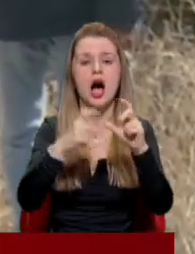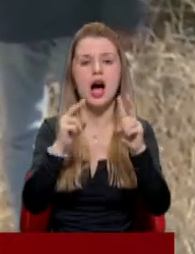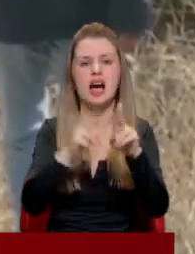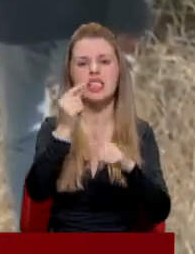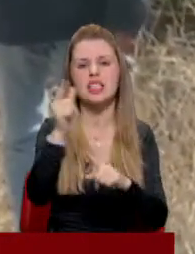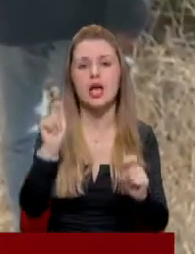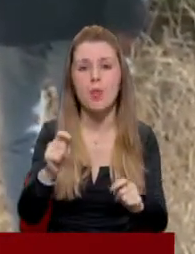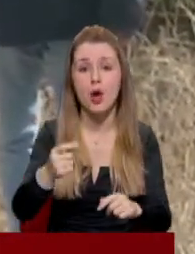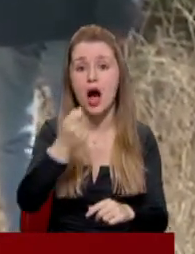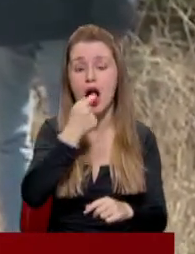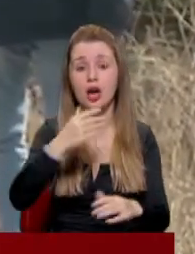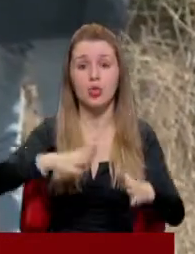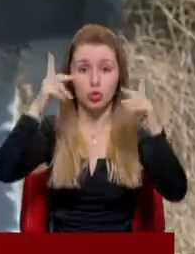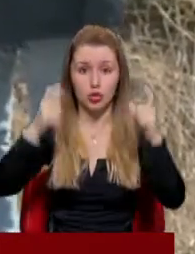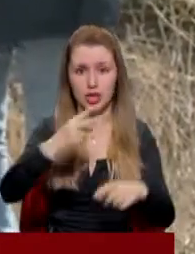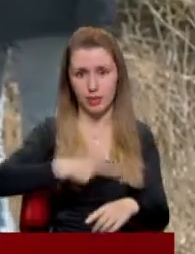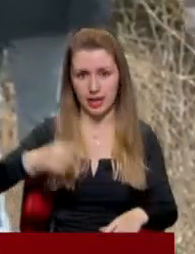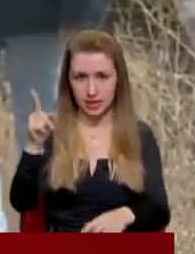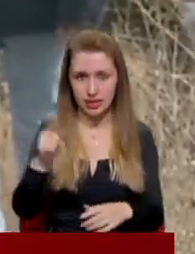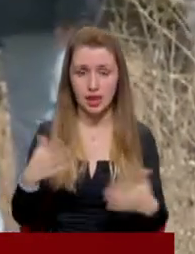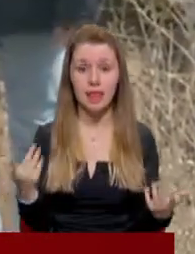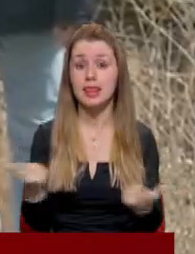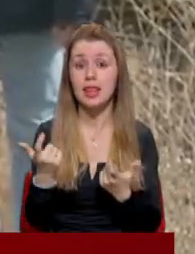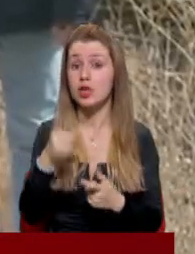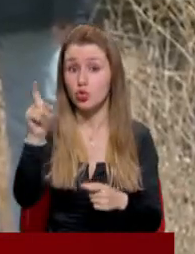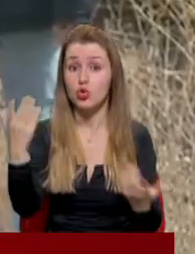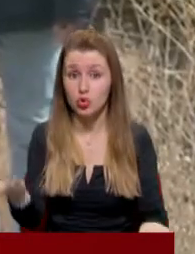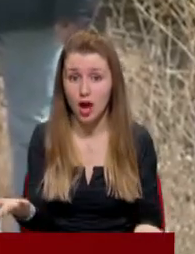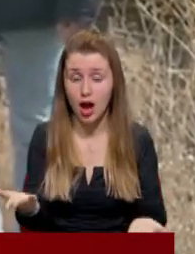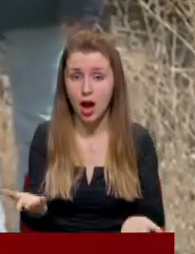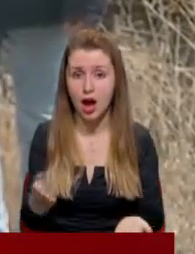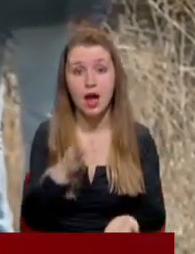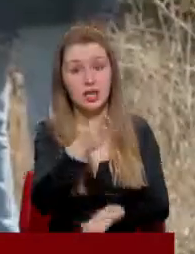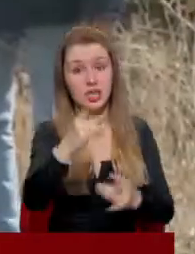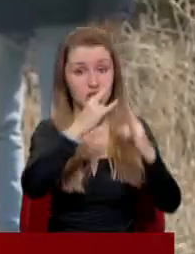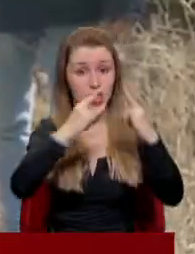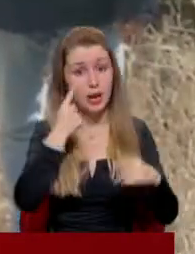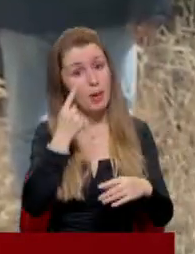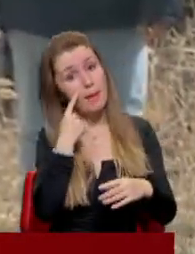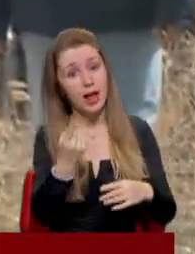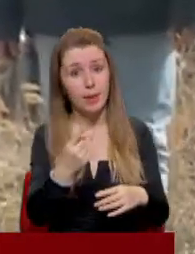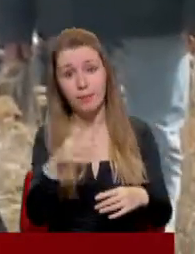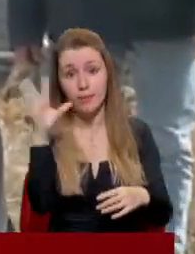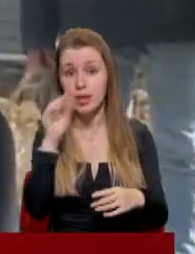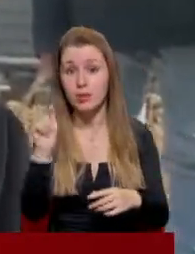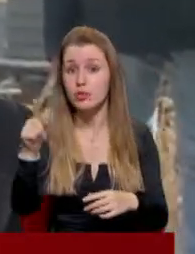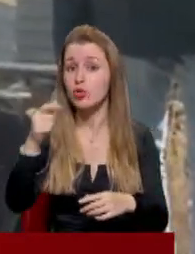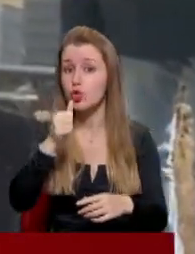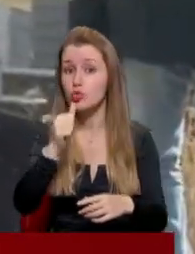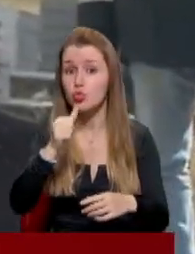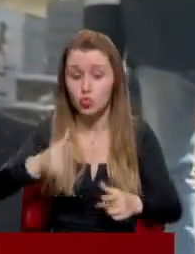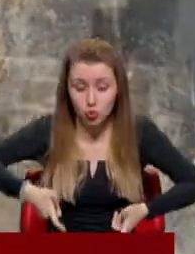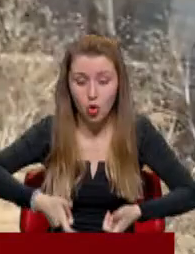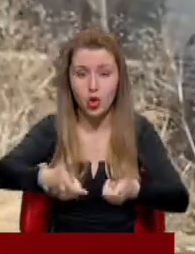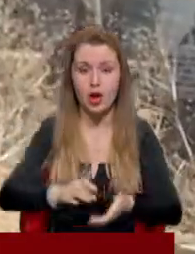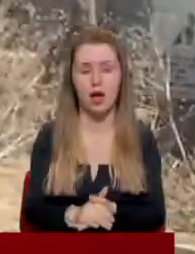Yani Ankara Büyükşehir Belediyesi. Hani nerede diye soruyorsun ya. Git çadır kentlere bak bakalım. Kim yapmış oralardaki su